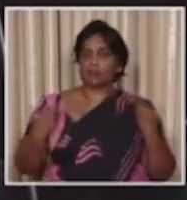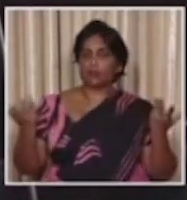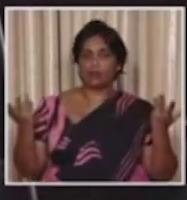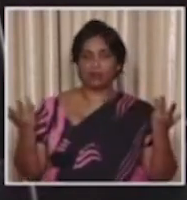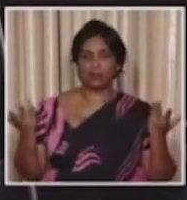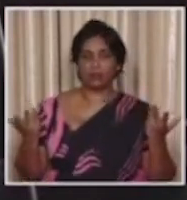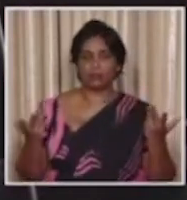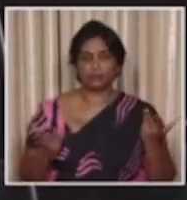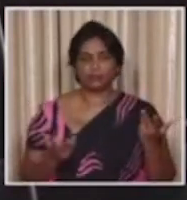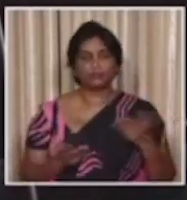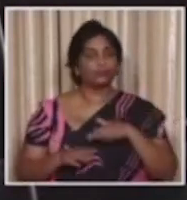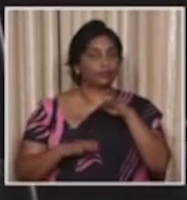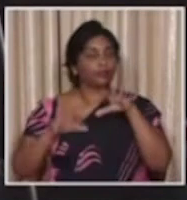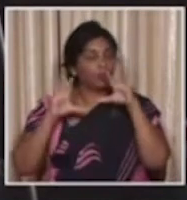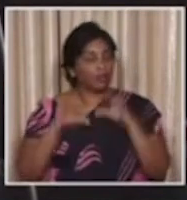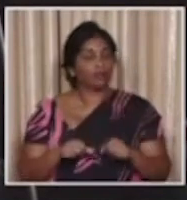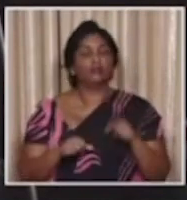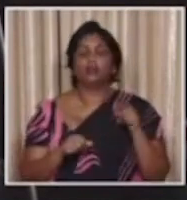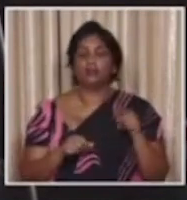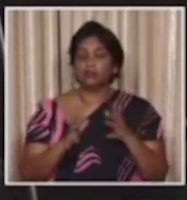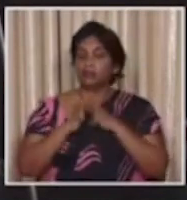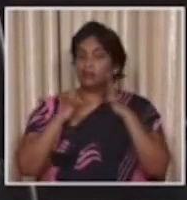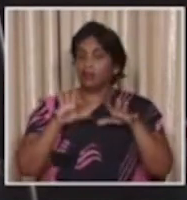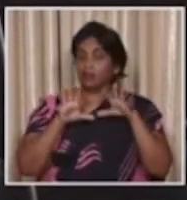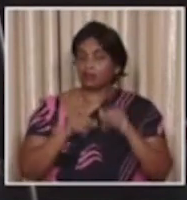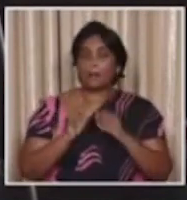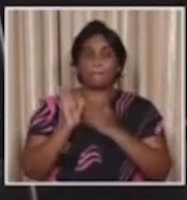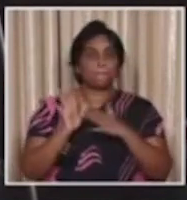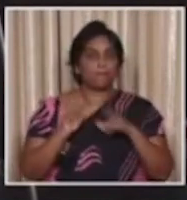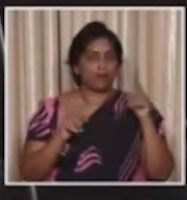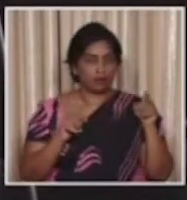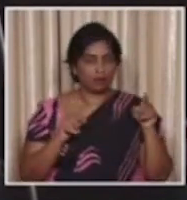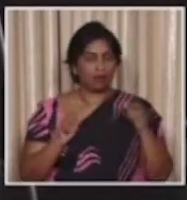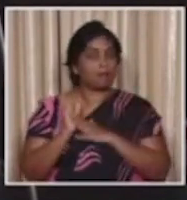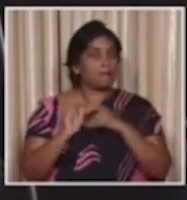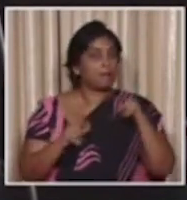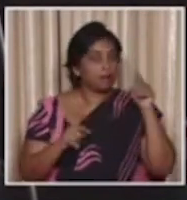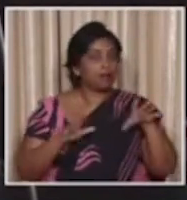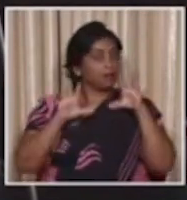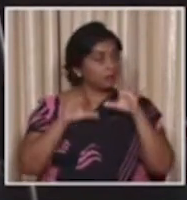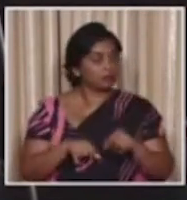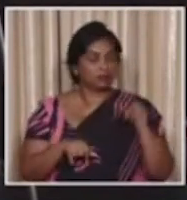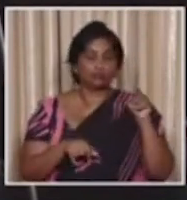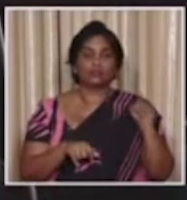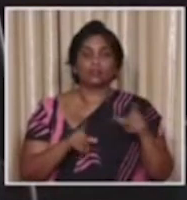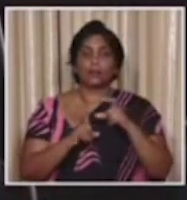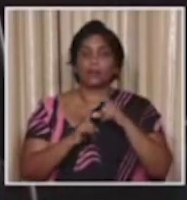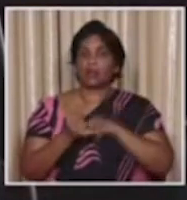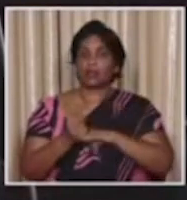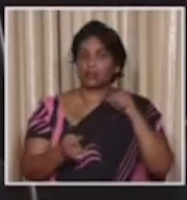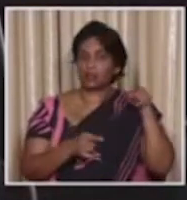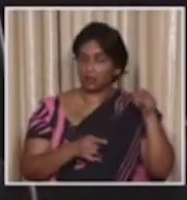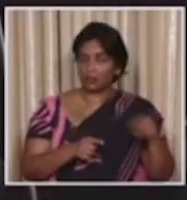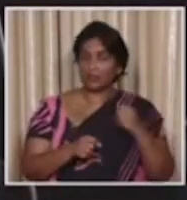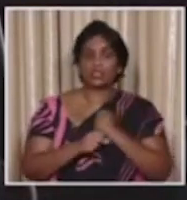කියනවා. මේ ඉඩම් වල අයිතිය තියෙනවා වැඩිපුර අයිතිය තියෙන්නේ මහවැලියකට. මහවැලියකට අයිතිය තියෙනවා ප්‍රාලේට අයිතිය